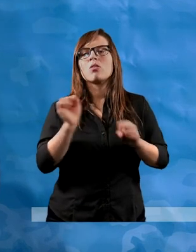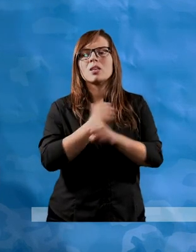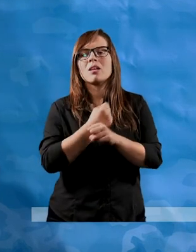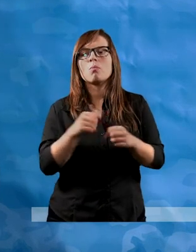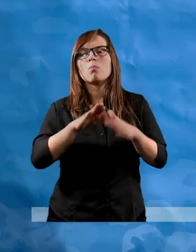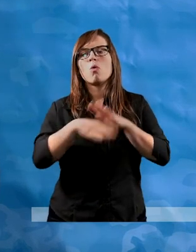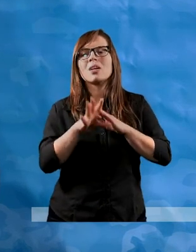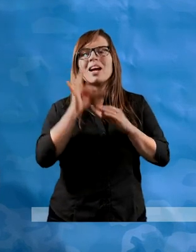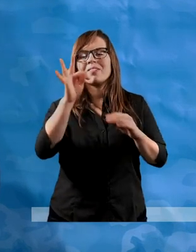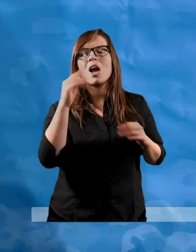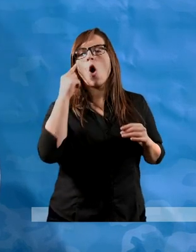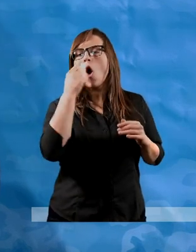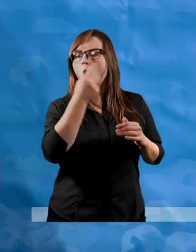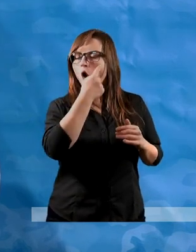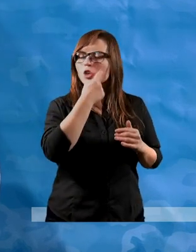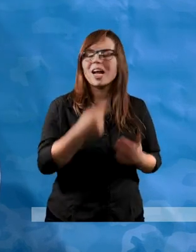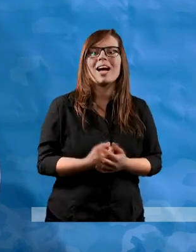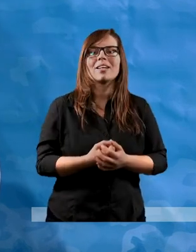niesamowitą pustkę w jego oczach.